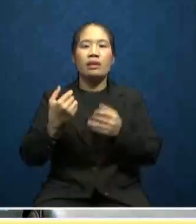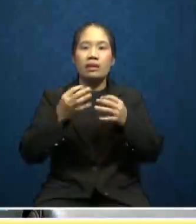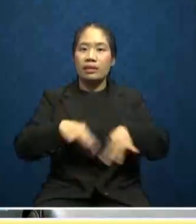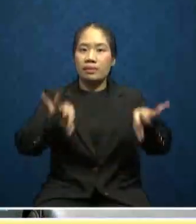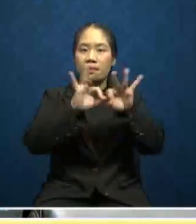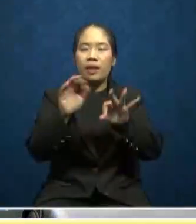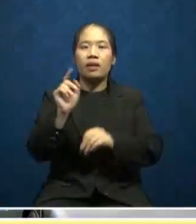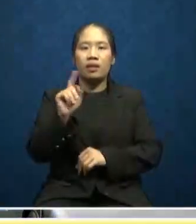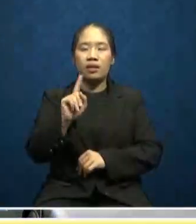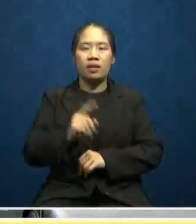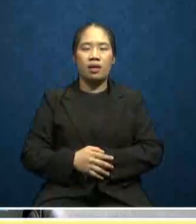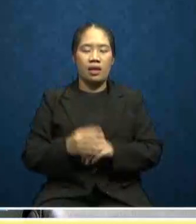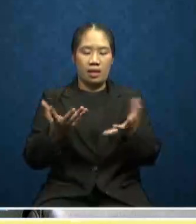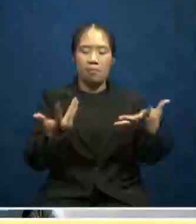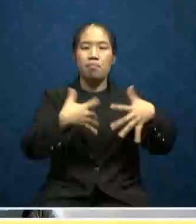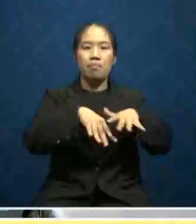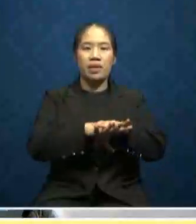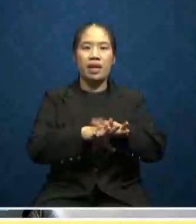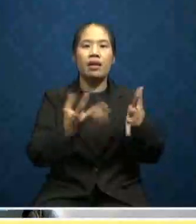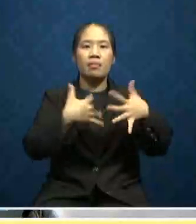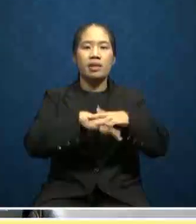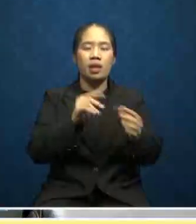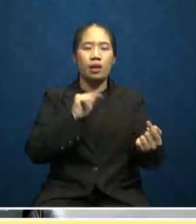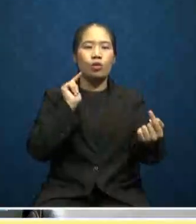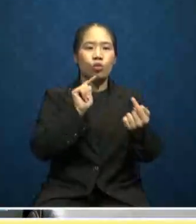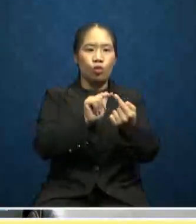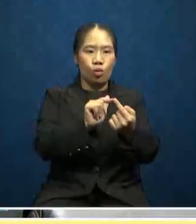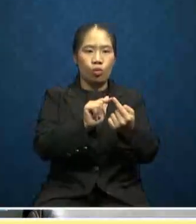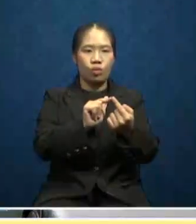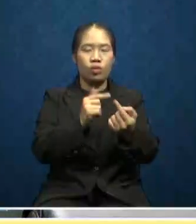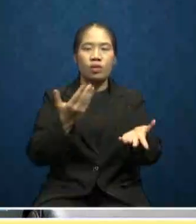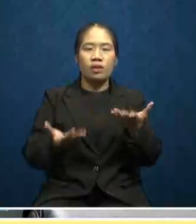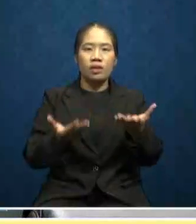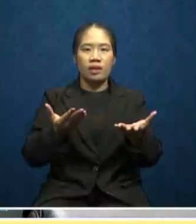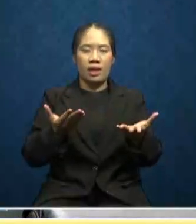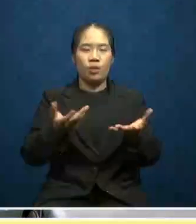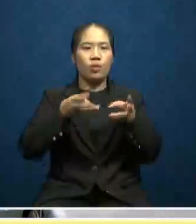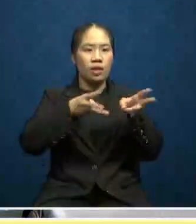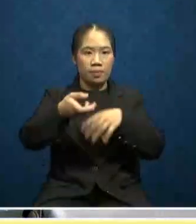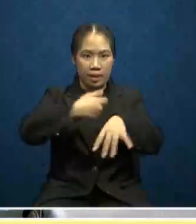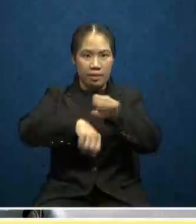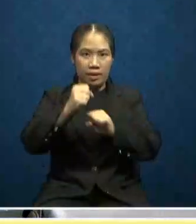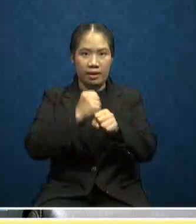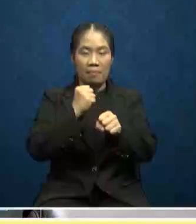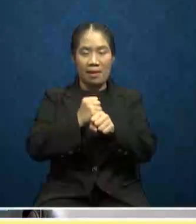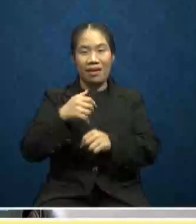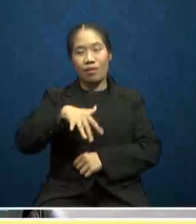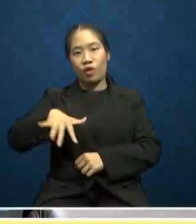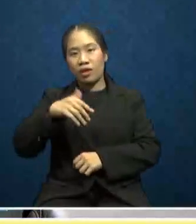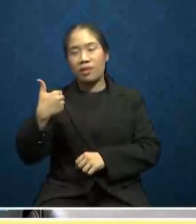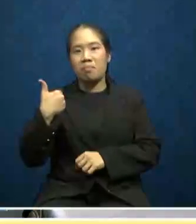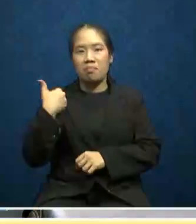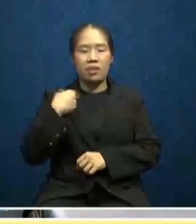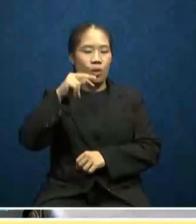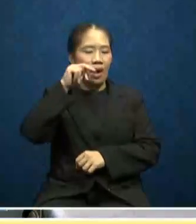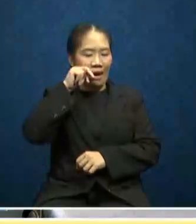อย่างยิ่งในเรื่องของการประสานให้เกิดความสอดคล้องนะครับจากการปฏิบัติการปกติไม่ว่าจะเป็นการปรับปรุงแหล่ง